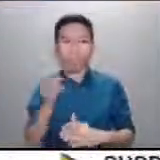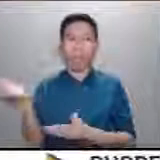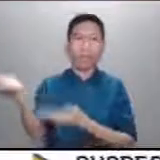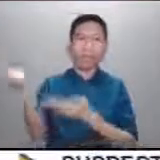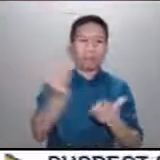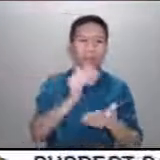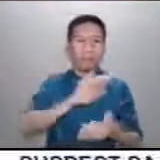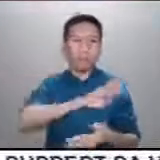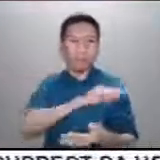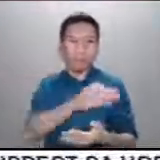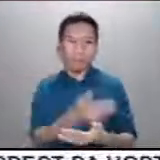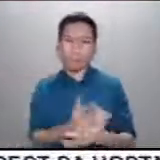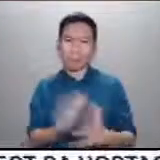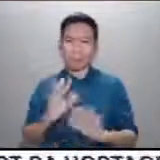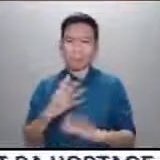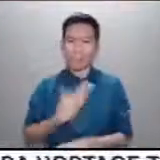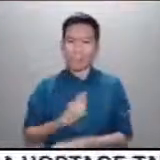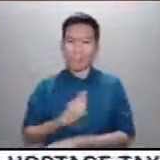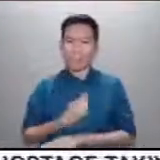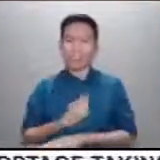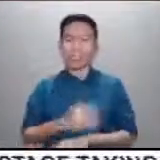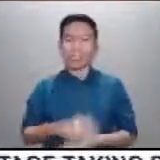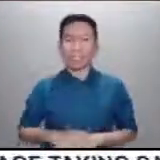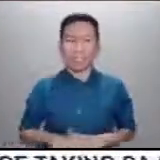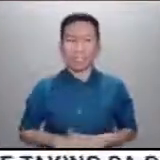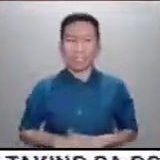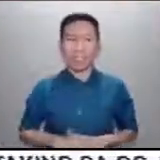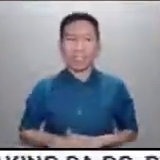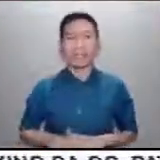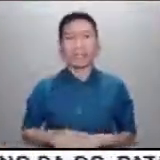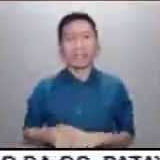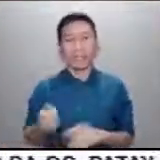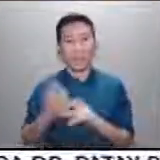ang may mahadlo. Claire Gighan ng Philippine Information Agency Region 10 para sa Bayan.